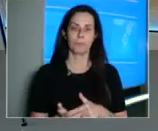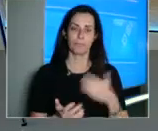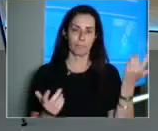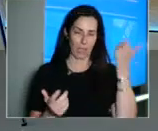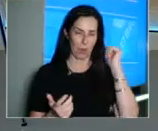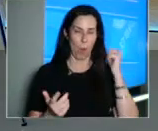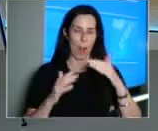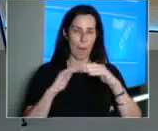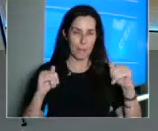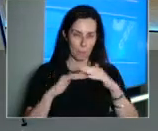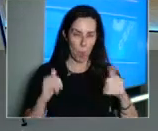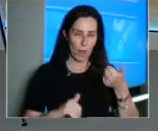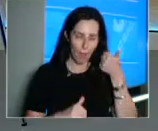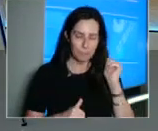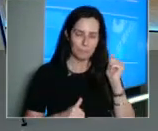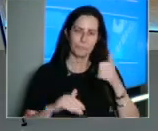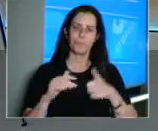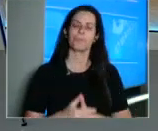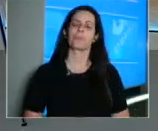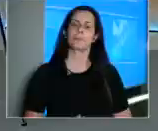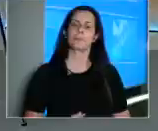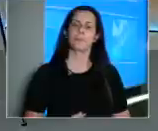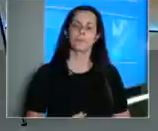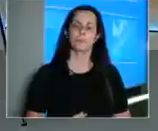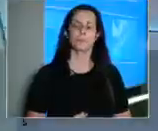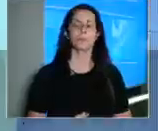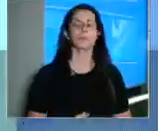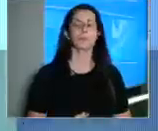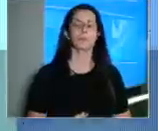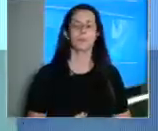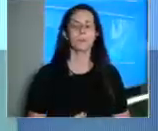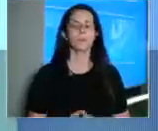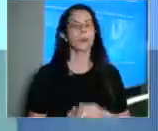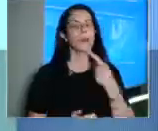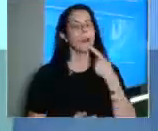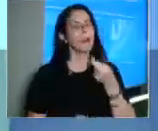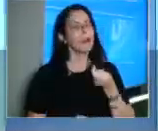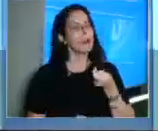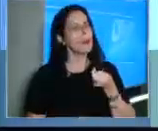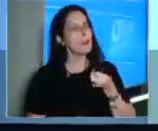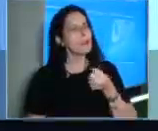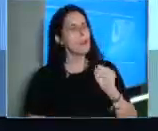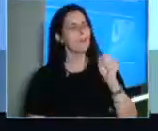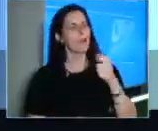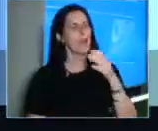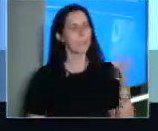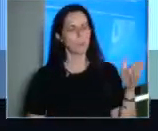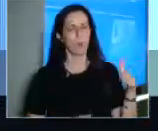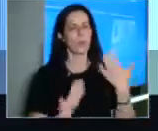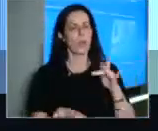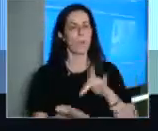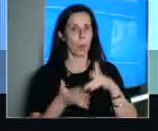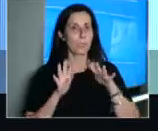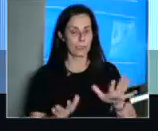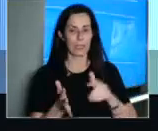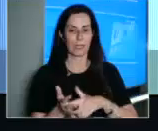חייגות המימון הנחגגות ברוב עם, אמנון לורד כותב על דווקא השמאל, מעניק לשנאה מקלט נוח, זה